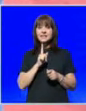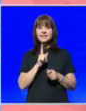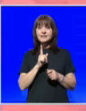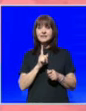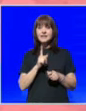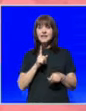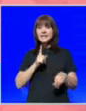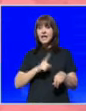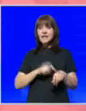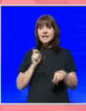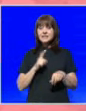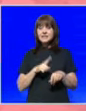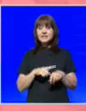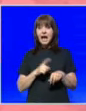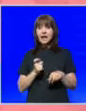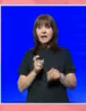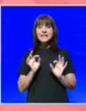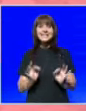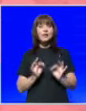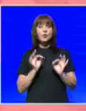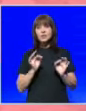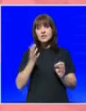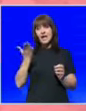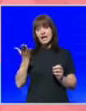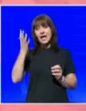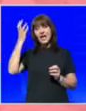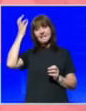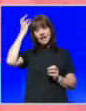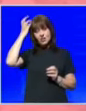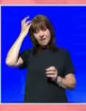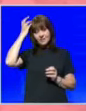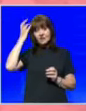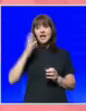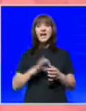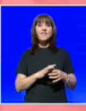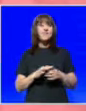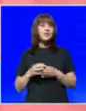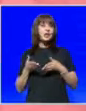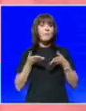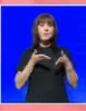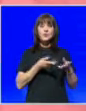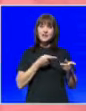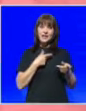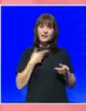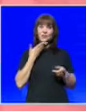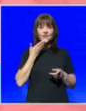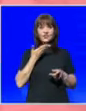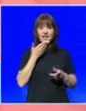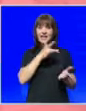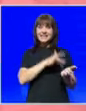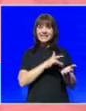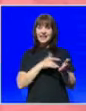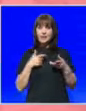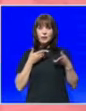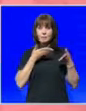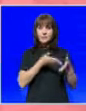на централата и за да може да работи по най-добрия начин. Също във връзка с посещението в Чехия, там в централата, която